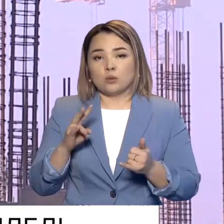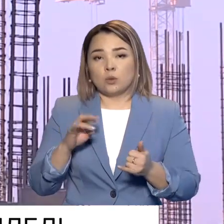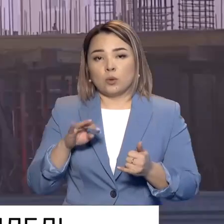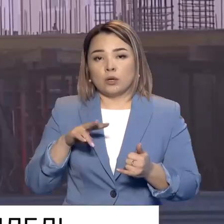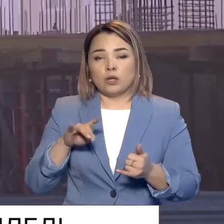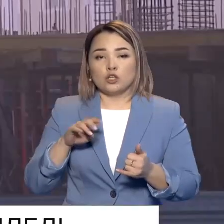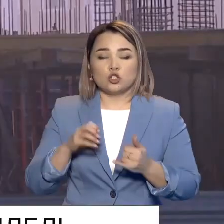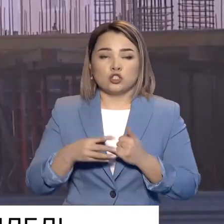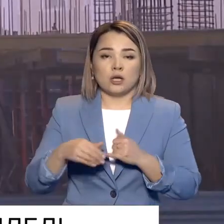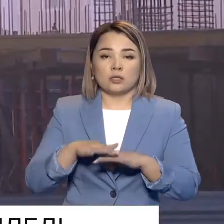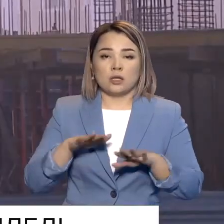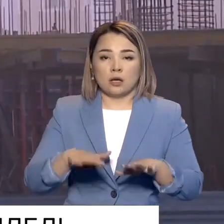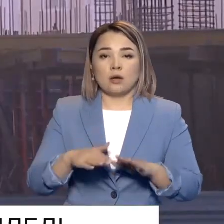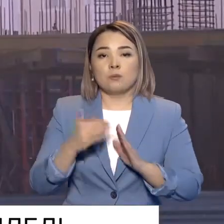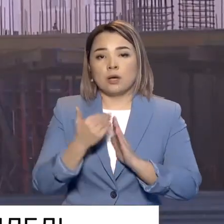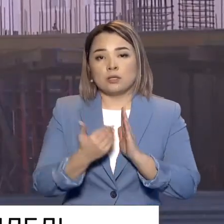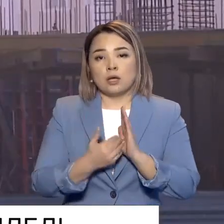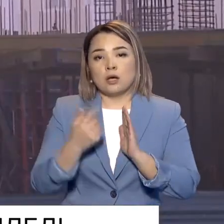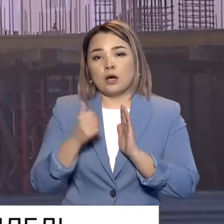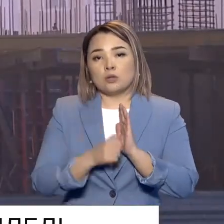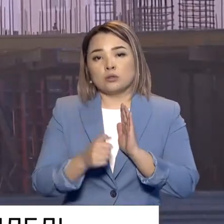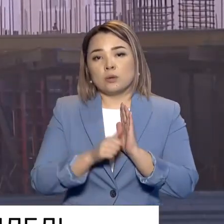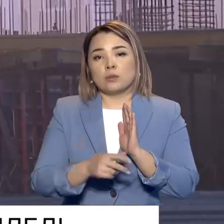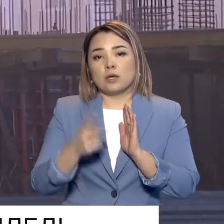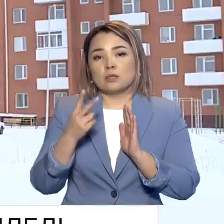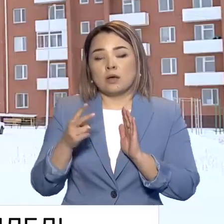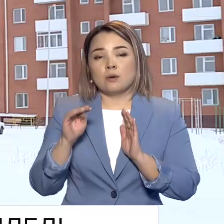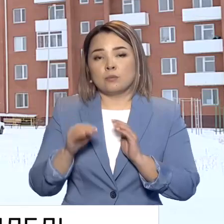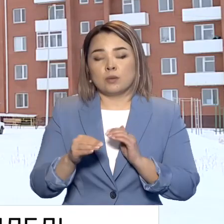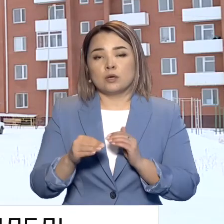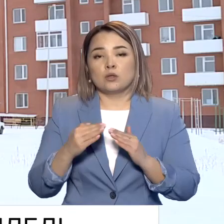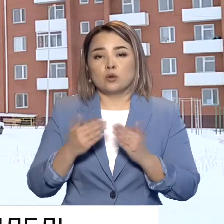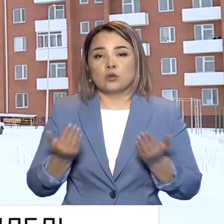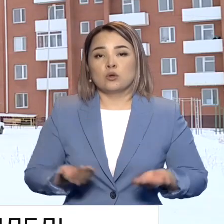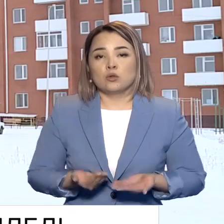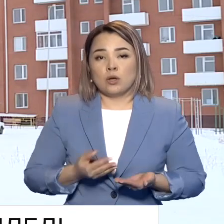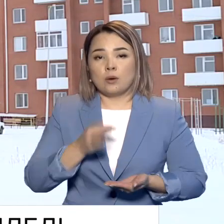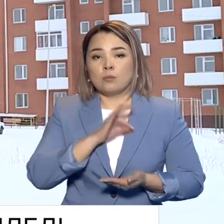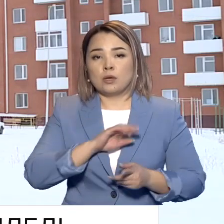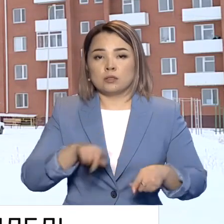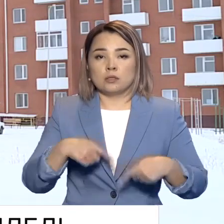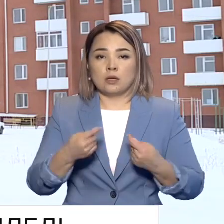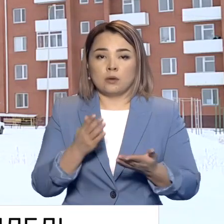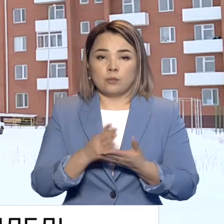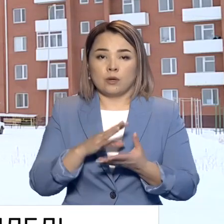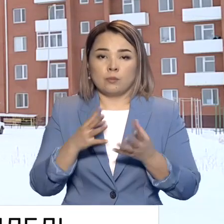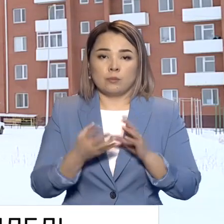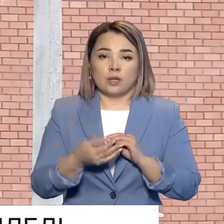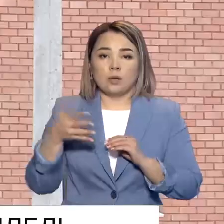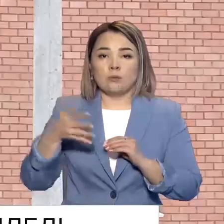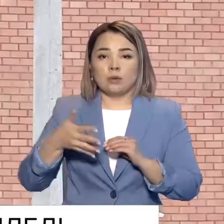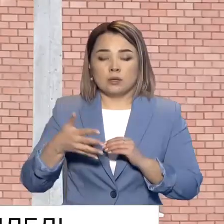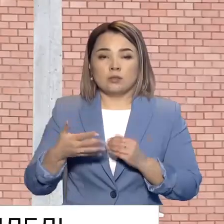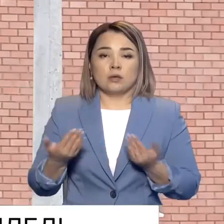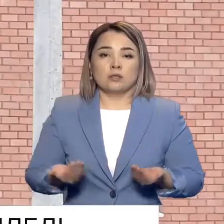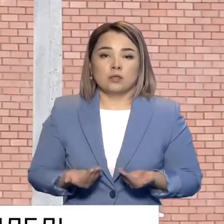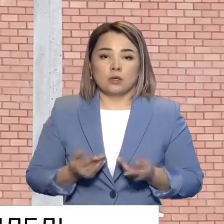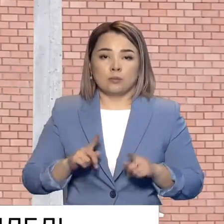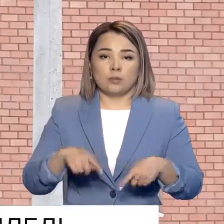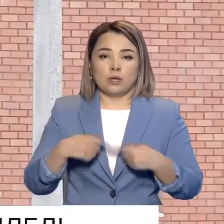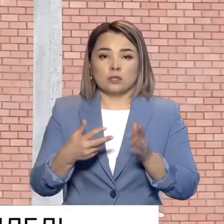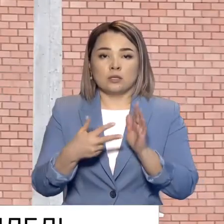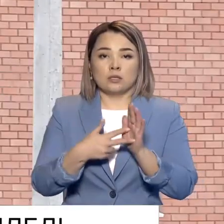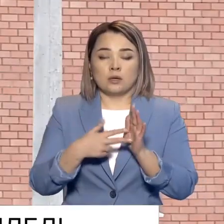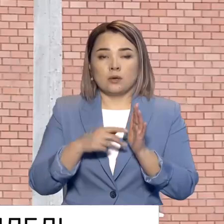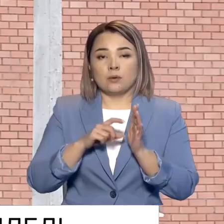жер бағдарламасы бойынша 662 мың шаршы метрдей тұрғын үй пайдалануға берілді. Бұл шамамен 5 мың пәтер, ал биыл 8